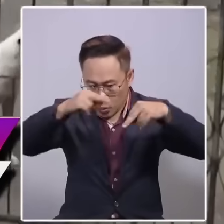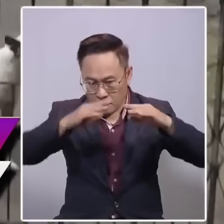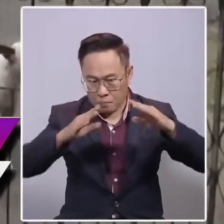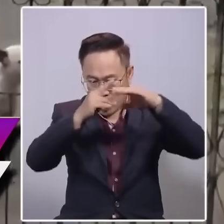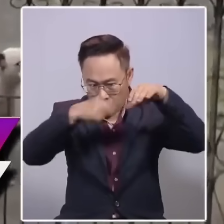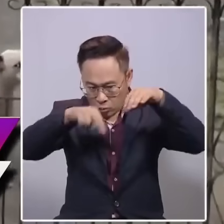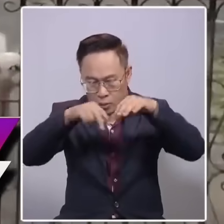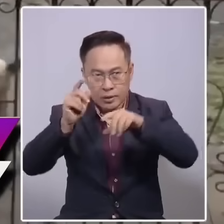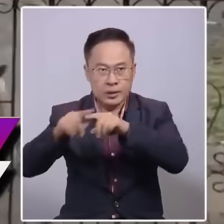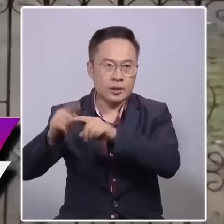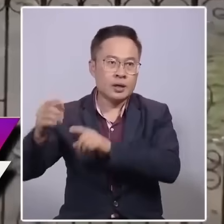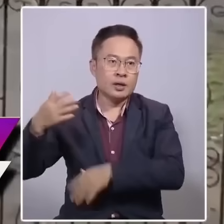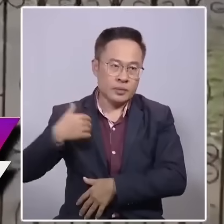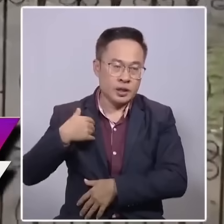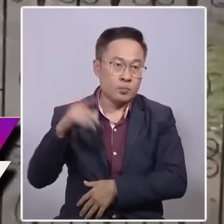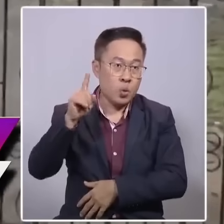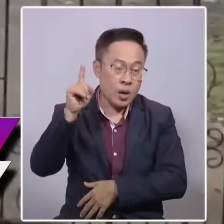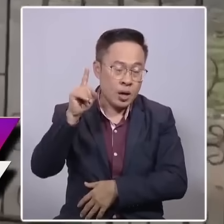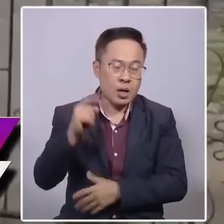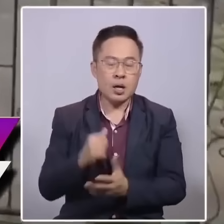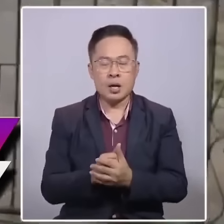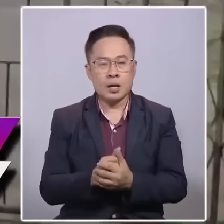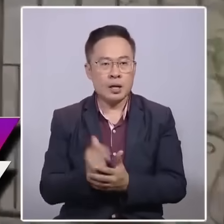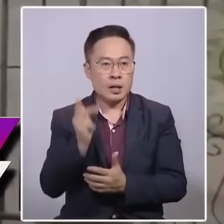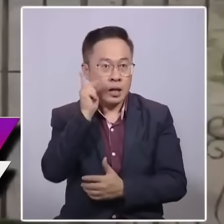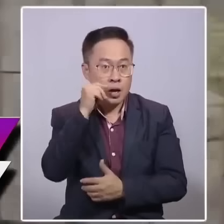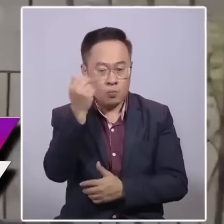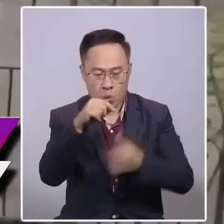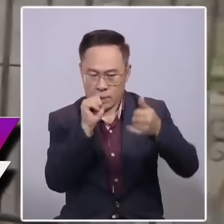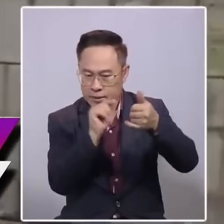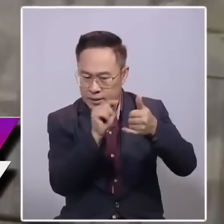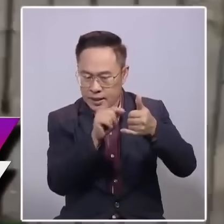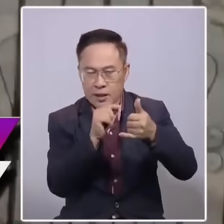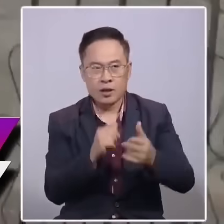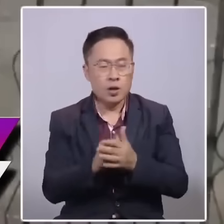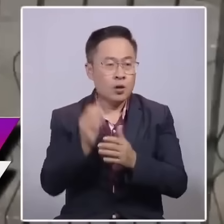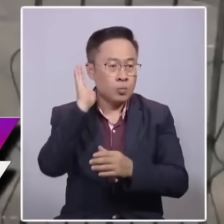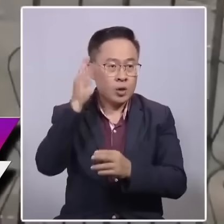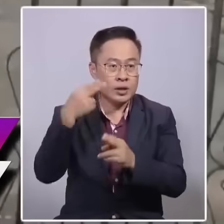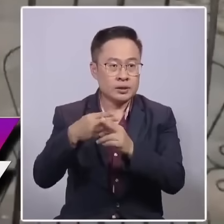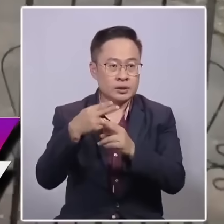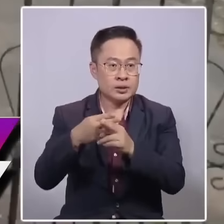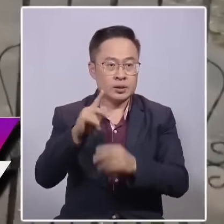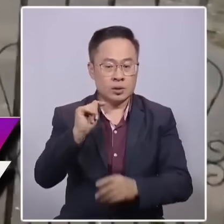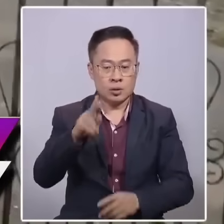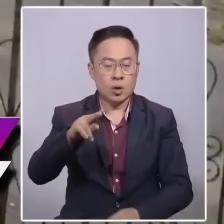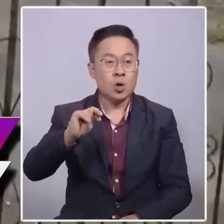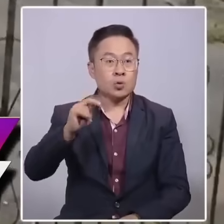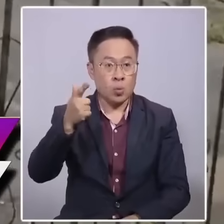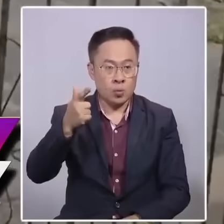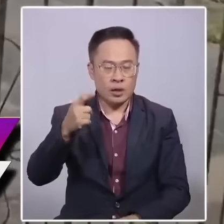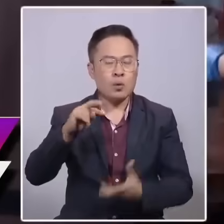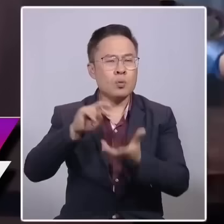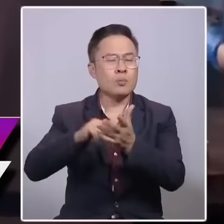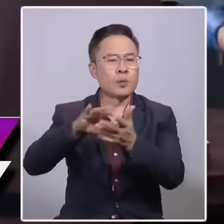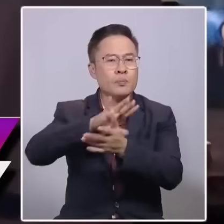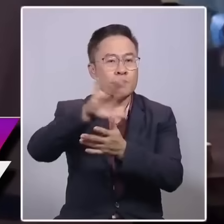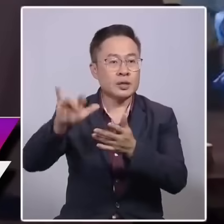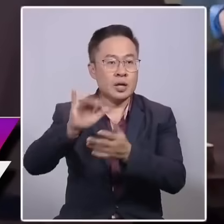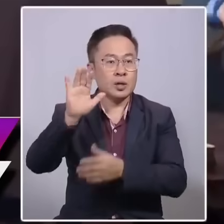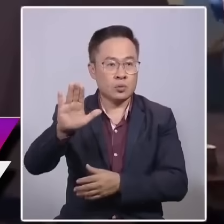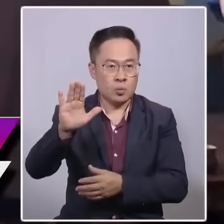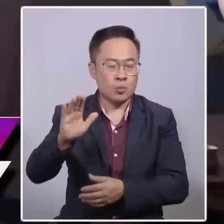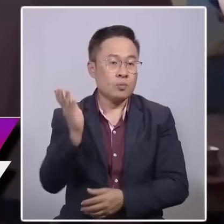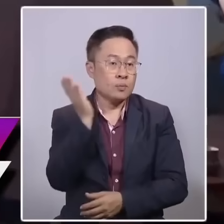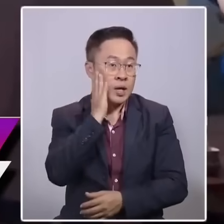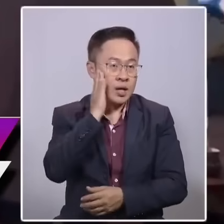ข้องกับคดีหน่อยหลังจากที่ทราบว่านายกสิสาติหรือว่านายพงษ์นะคะมีศักดิ์เป็นลูกพี่ลูกน้องของแป้งนาโหนดคอย